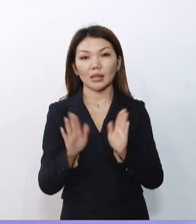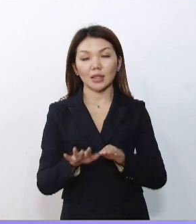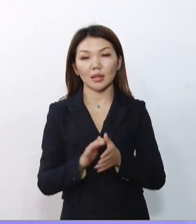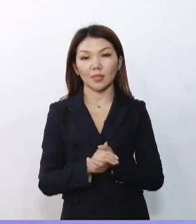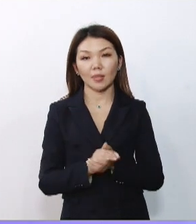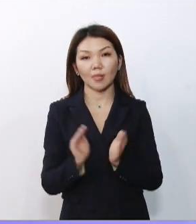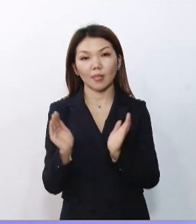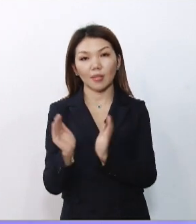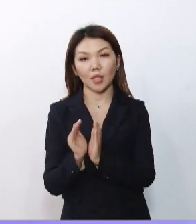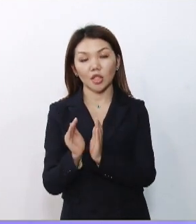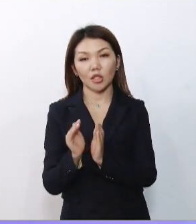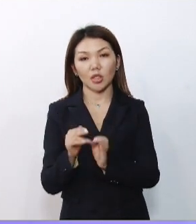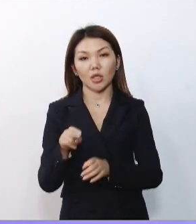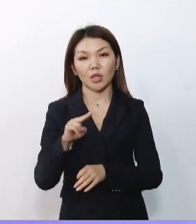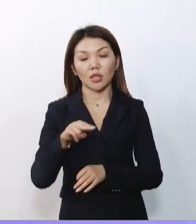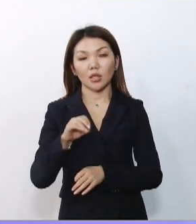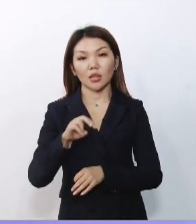Остаток меньше делителя.